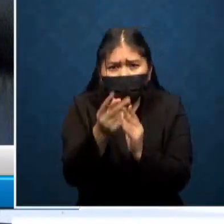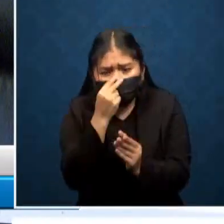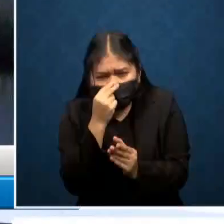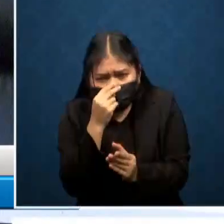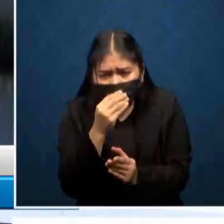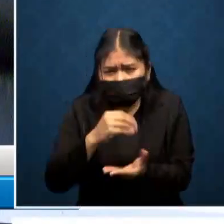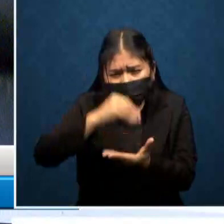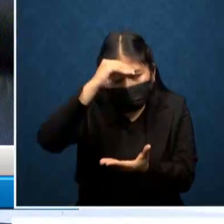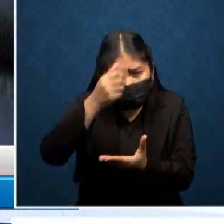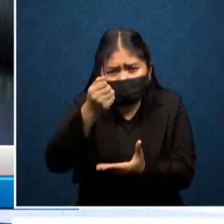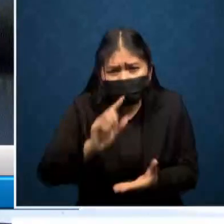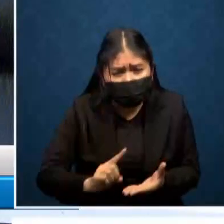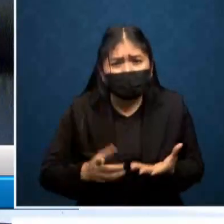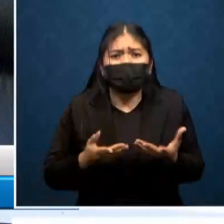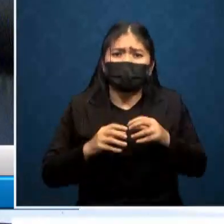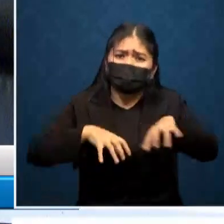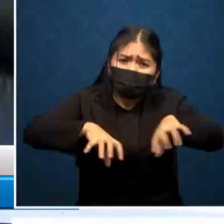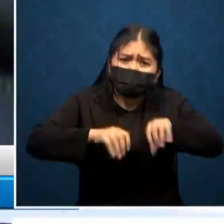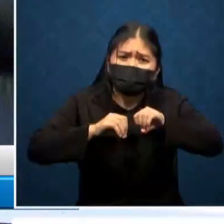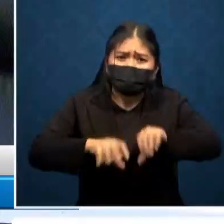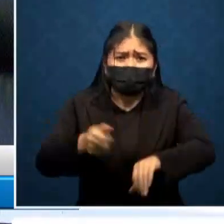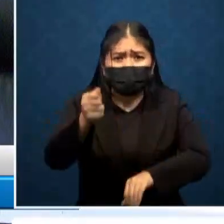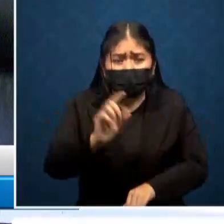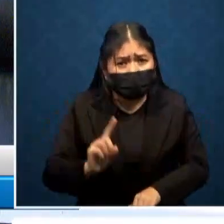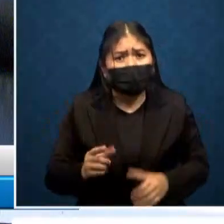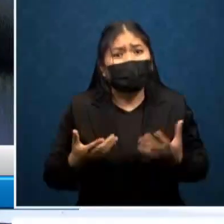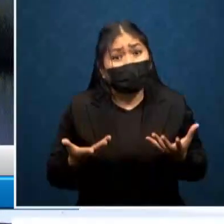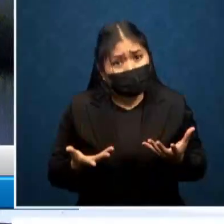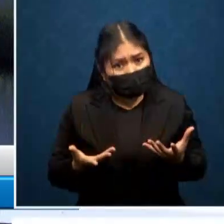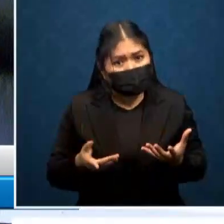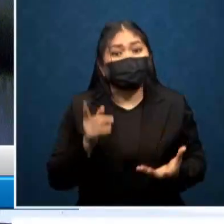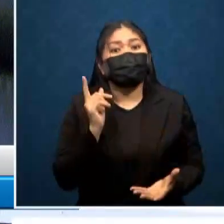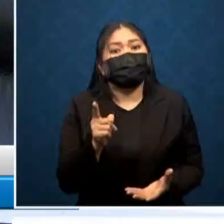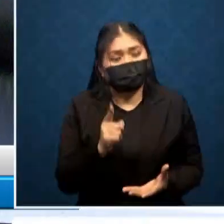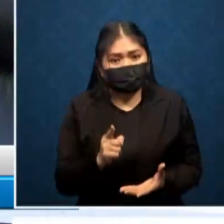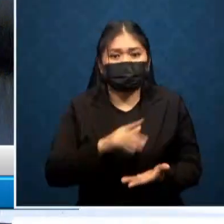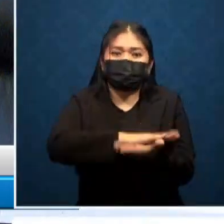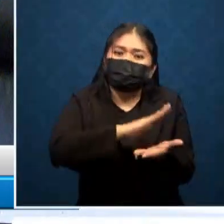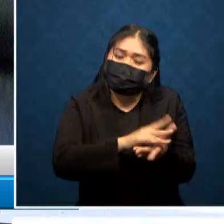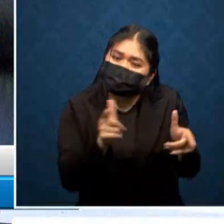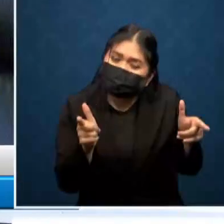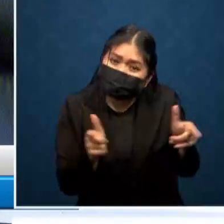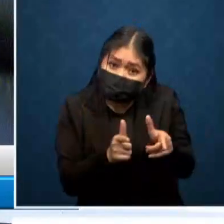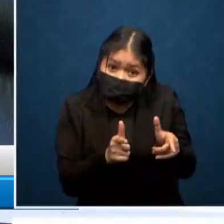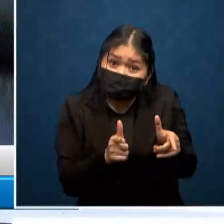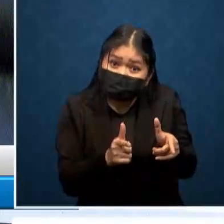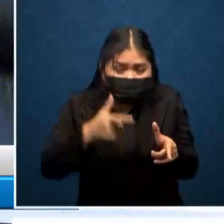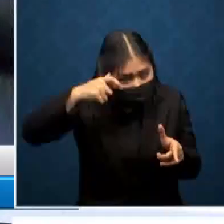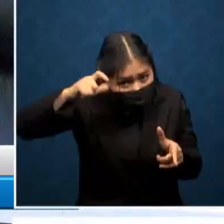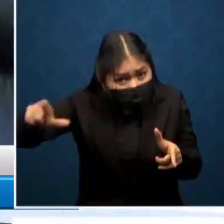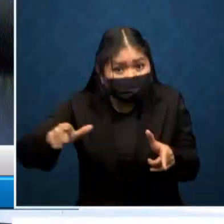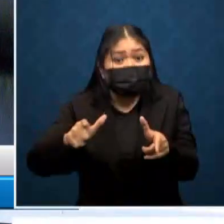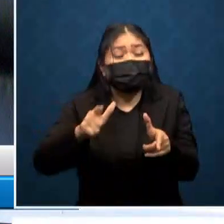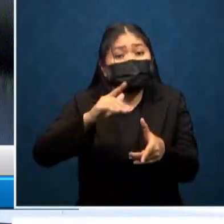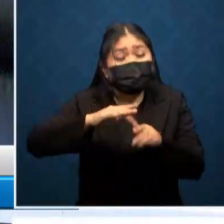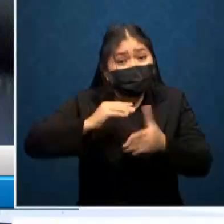านด์นะครับจริงๆแล้วโรงเรียนชายขอบเนี่ยครับโรงเรียนเล็กขนาดเล็กเนี่ยนะครับนะมีเด็กไม่กี่ค